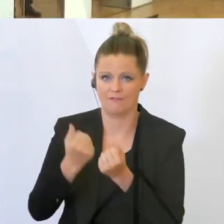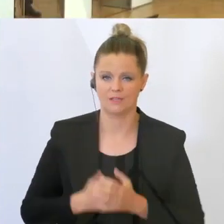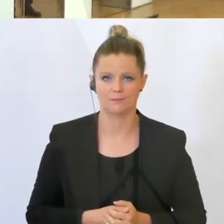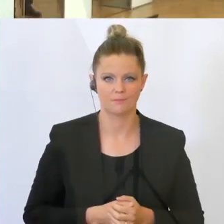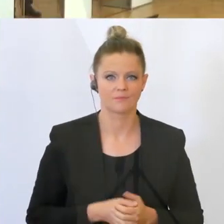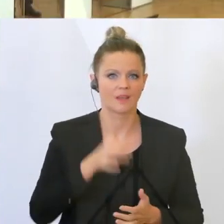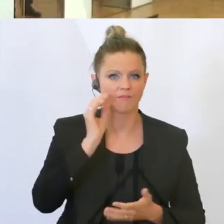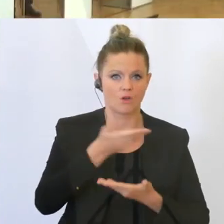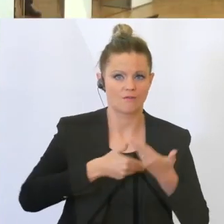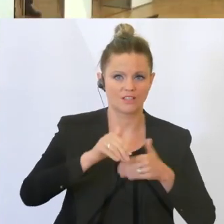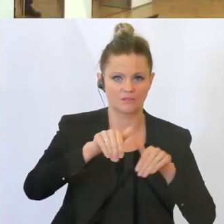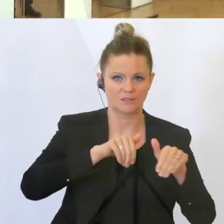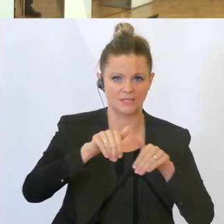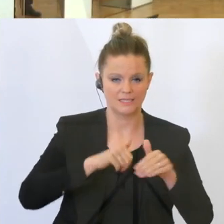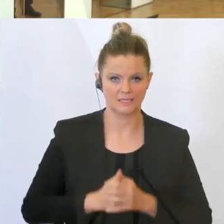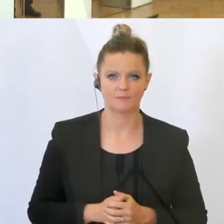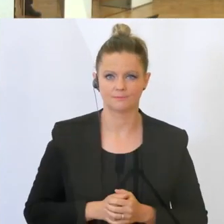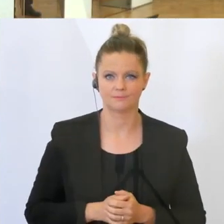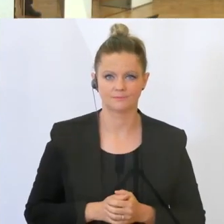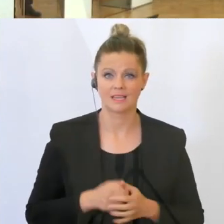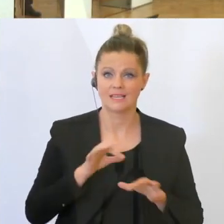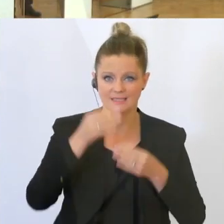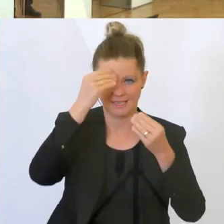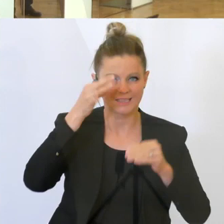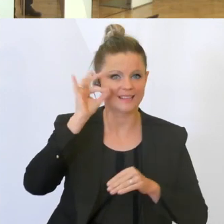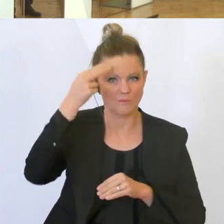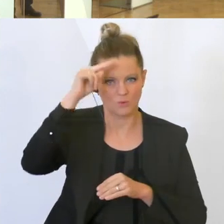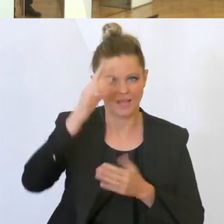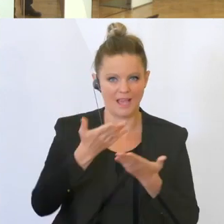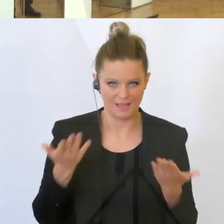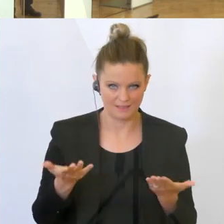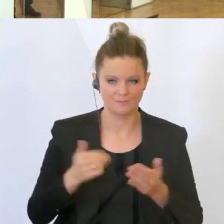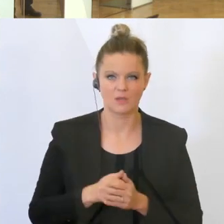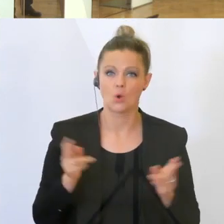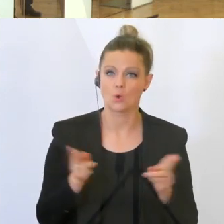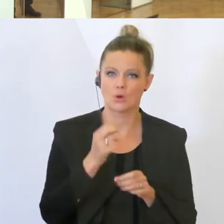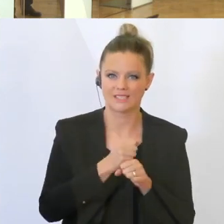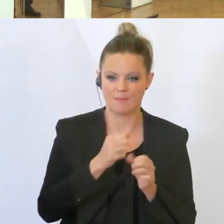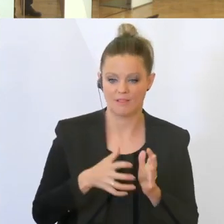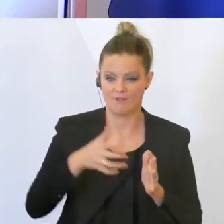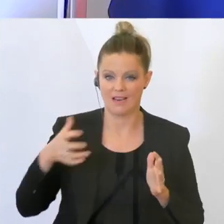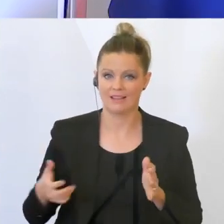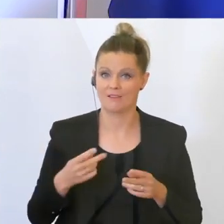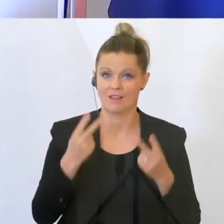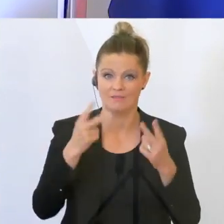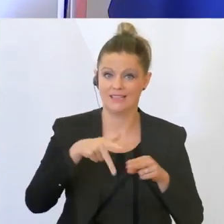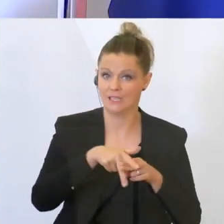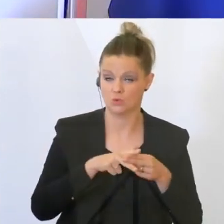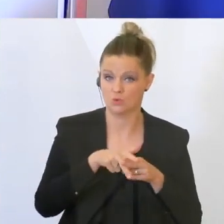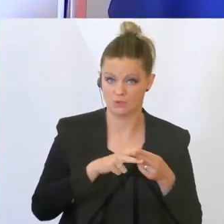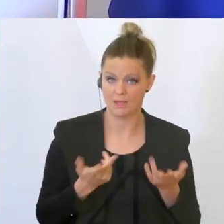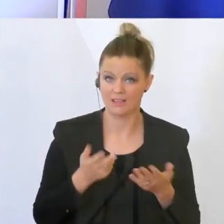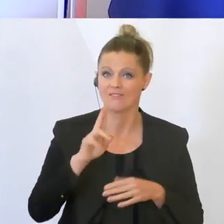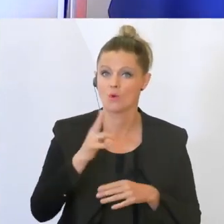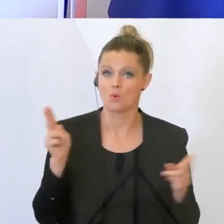Frau Wirtschaftsministerin, bitte. Ja, sehr geehrte Damen und Herren, die Verlängerung der Kurzarbeit ist ein wichtiges Instrument,